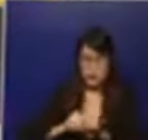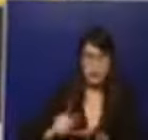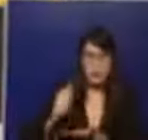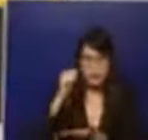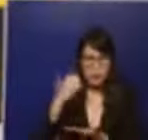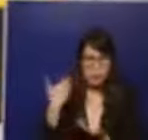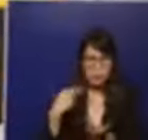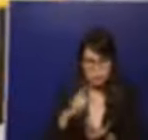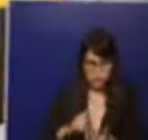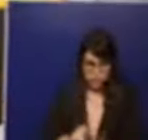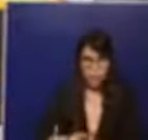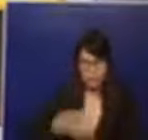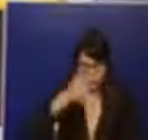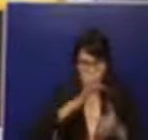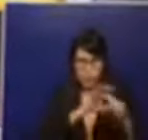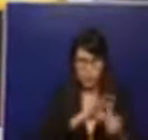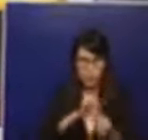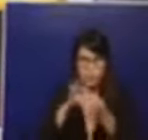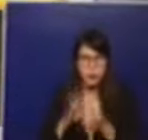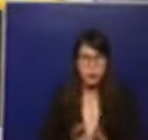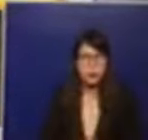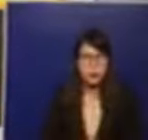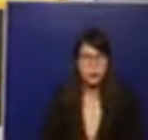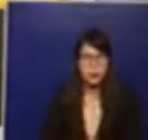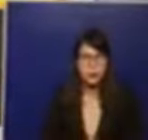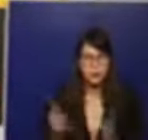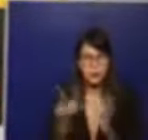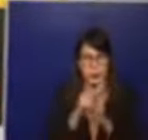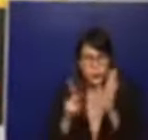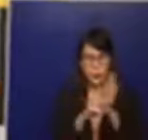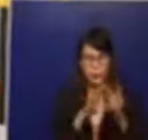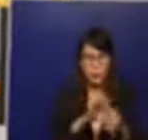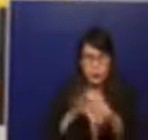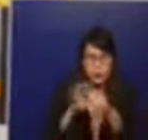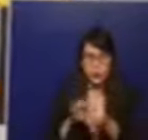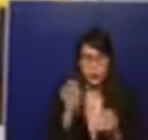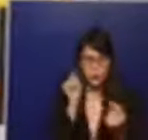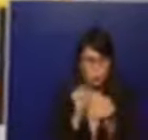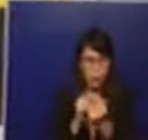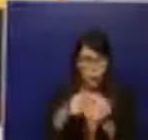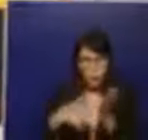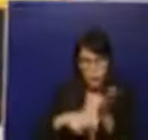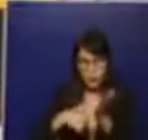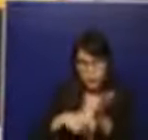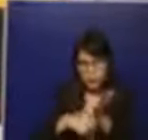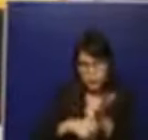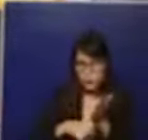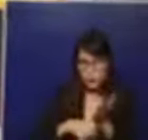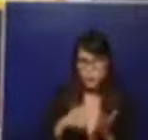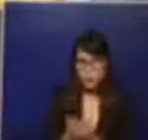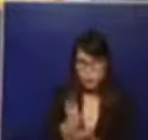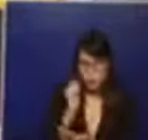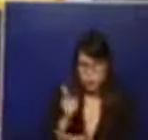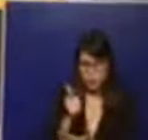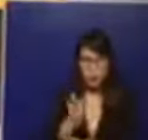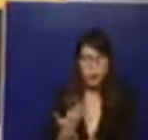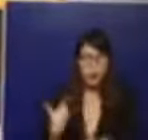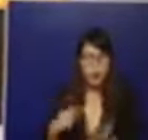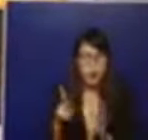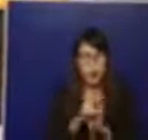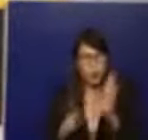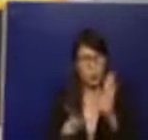ก่อนดิฉันขอปูแป๊บนึงนะคะไม่ให้เสียเวลาว่ากฎหมายที่เกี่ยวข้องกับเรื่องภาษีอากรที่เราควรจะทราบเป็นกฎหมายพื้นฐานนะคะสัก